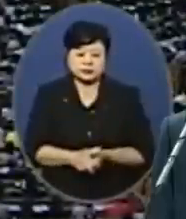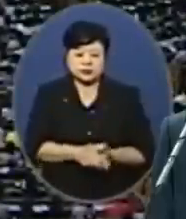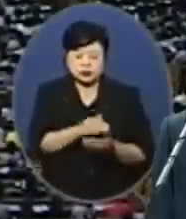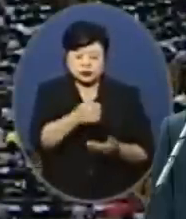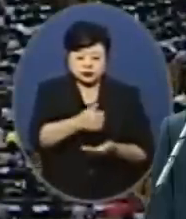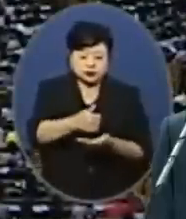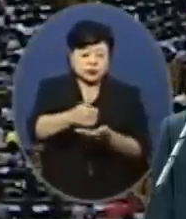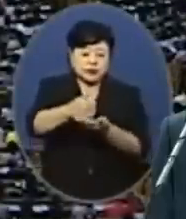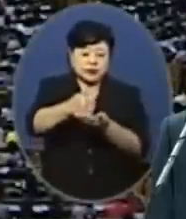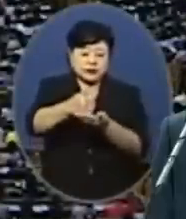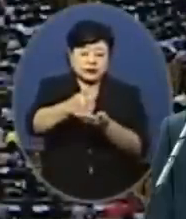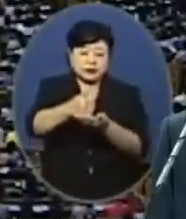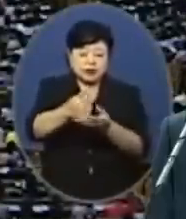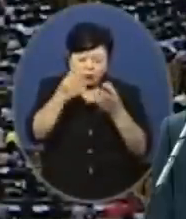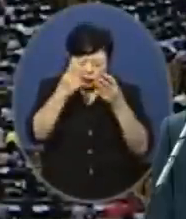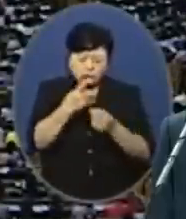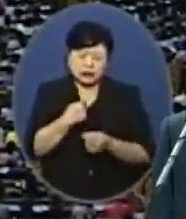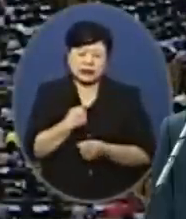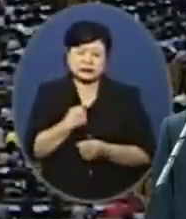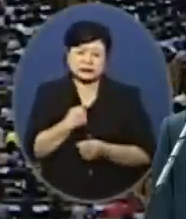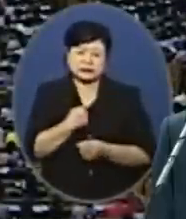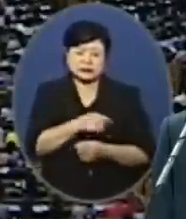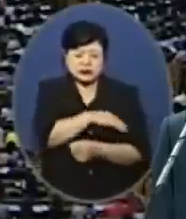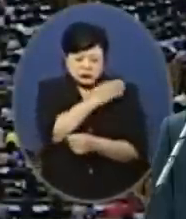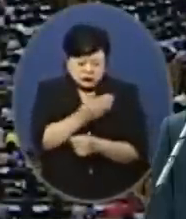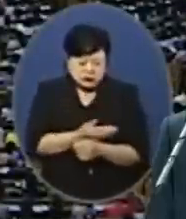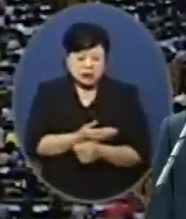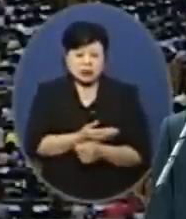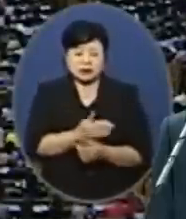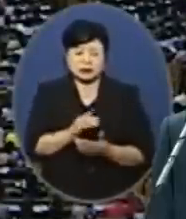우리가 주님의 고통당하신 능력을